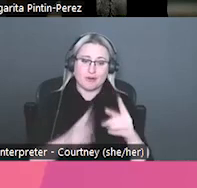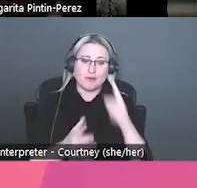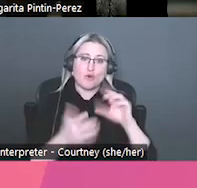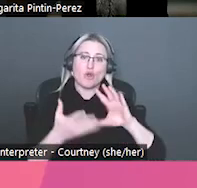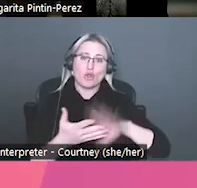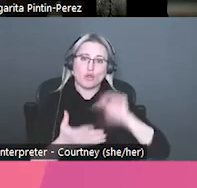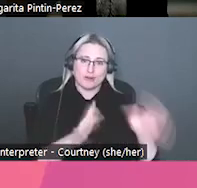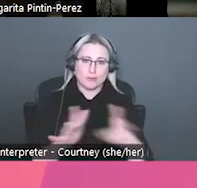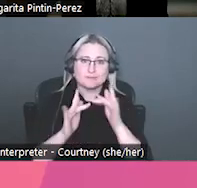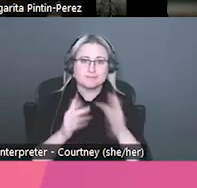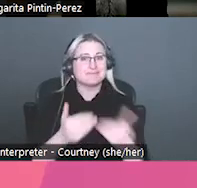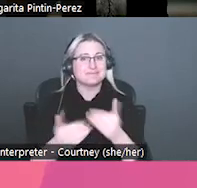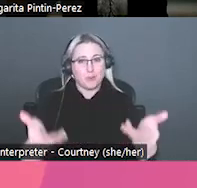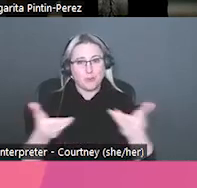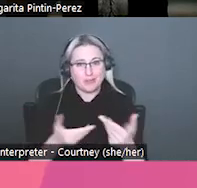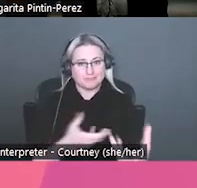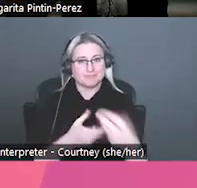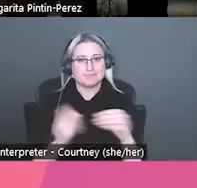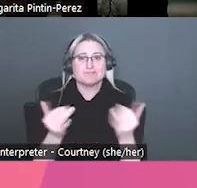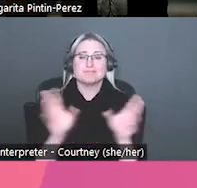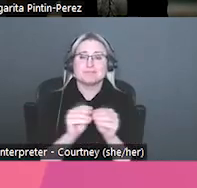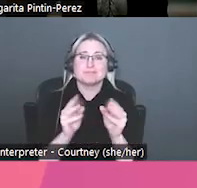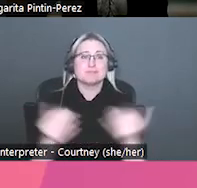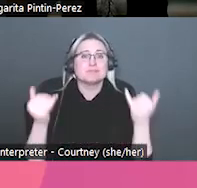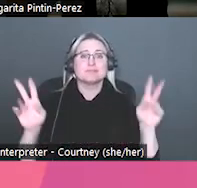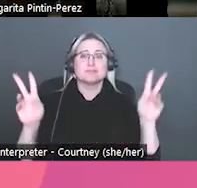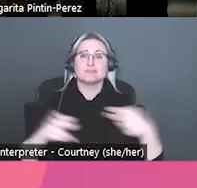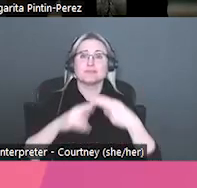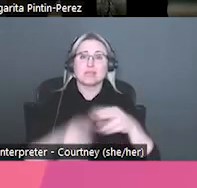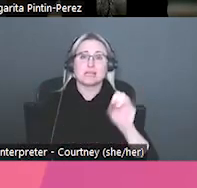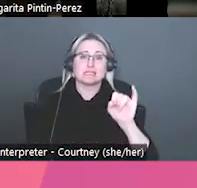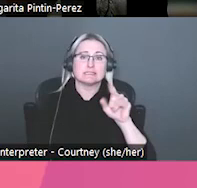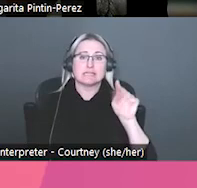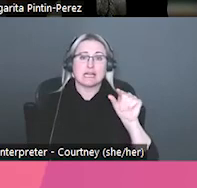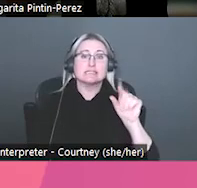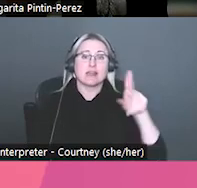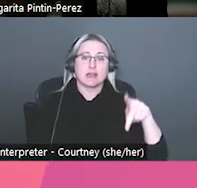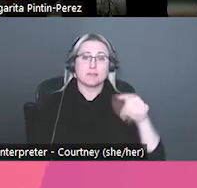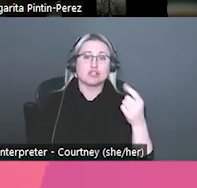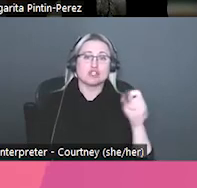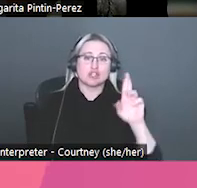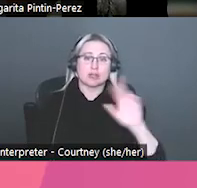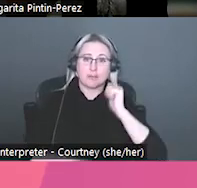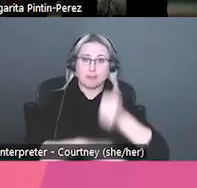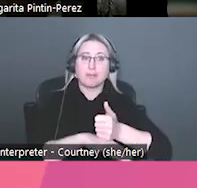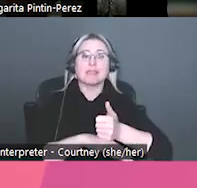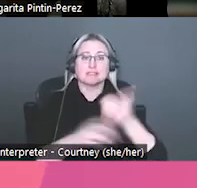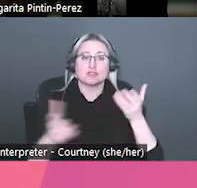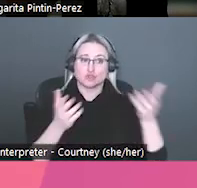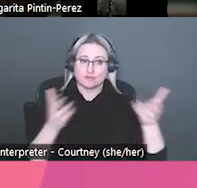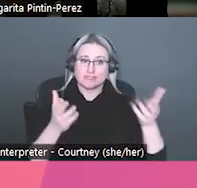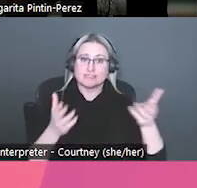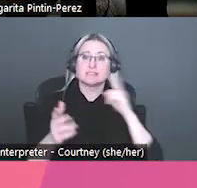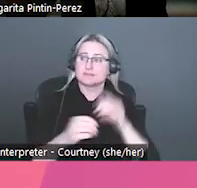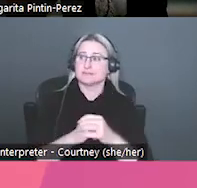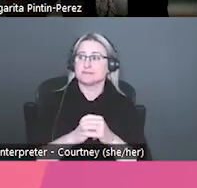Au nom du réseau d'apprentissage et du Centre de connaissances, je vous souhaite la bienvenue à notre webinaire Évaluation des services de lutte contre la violence fondée sur le